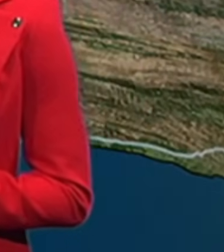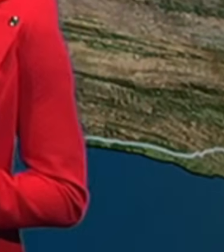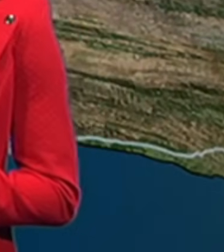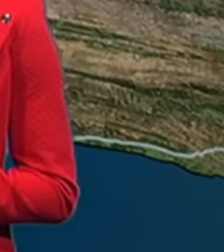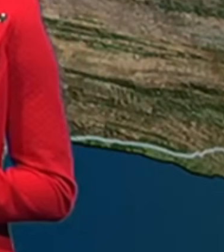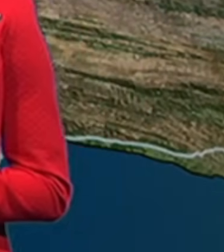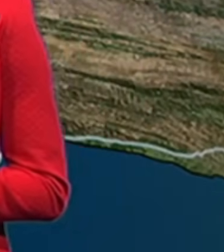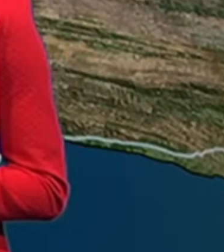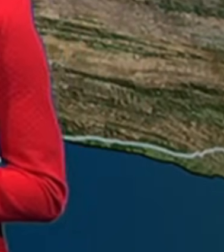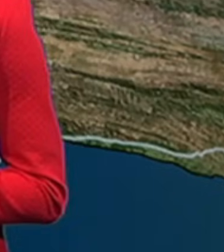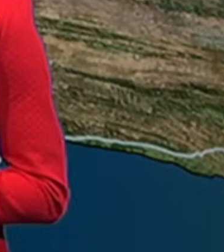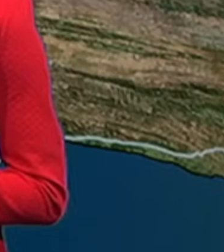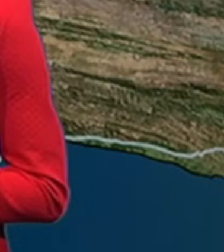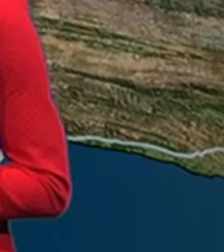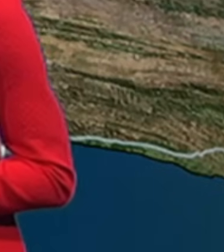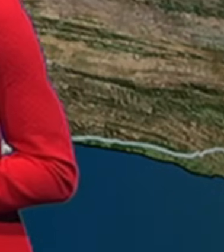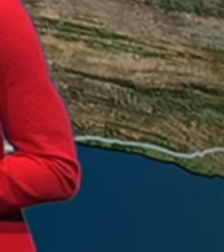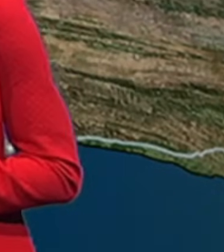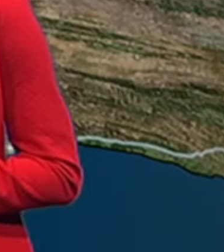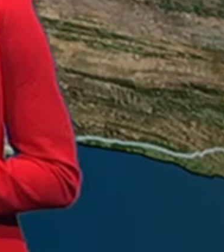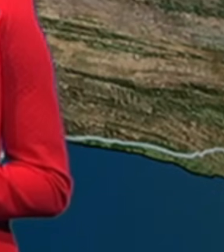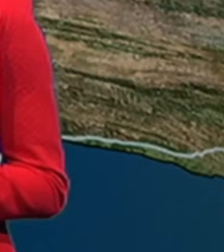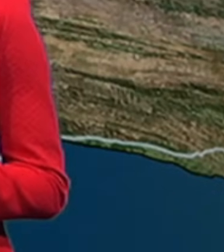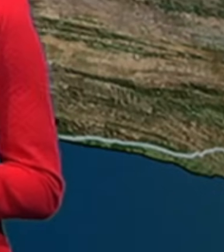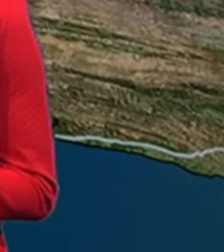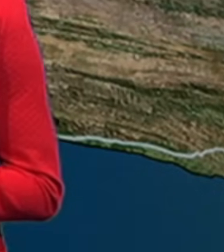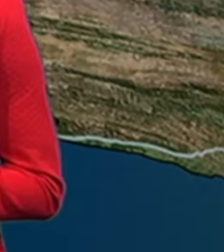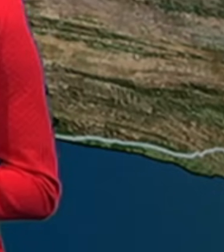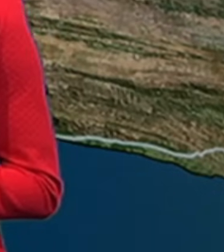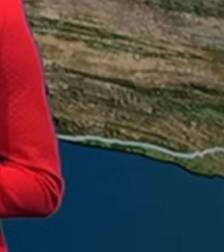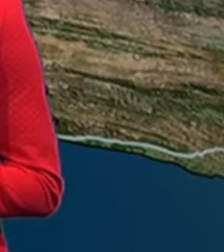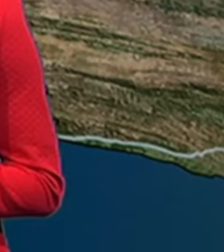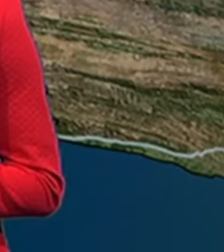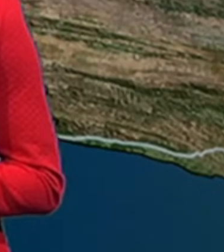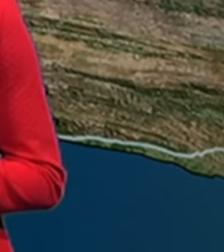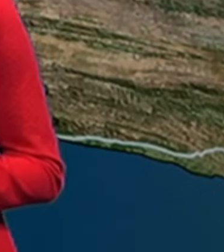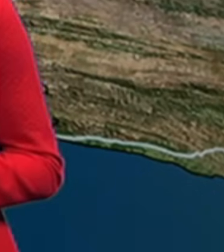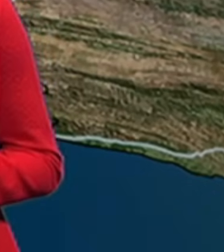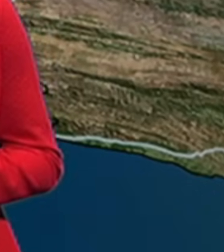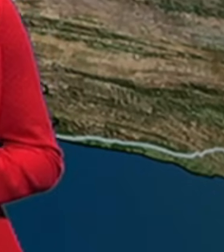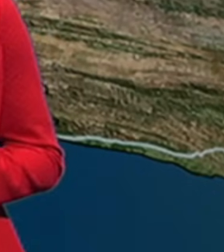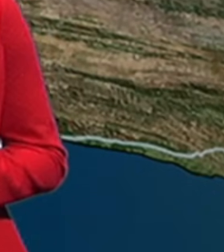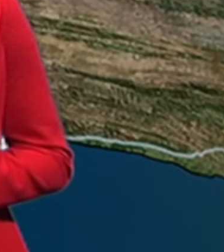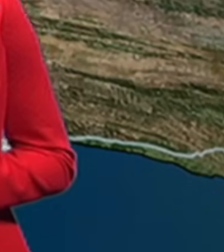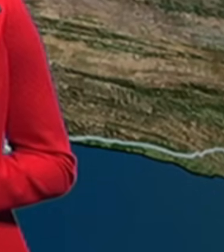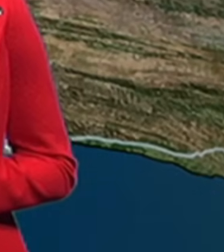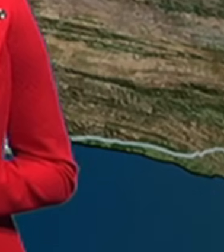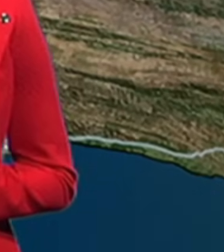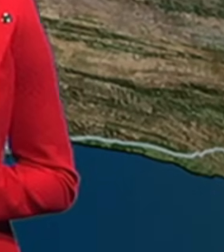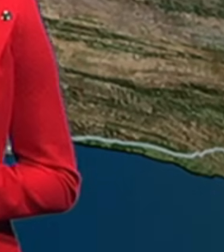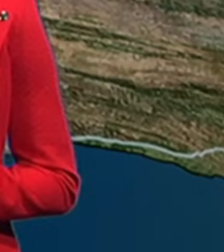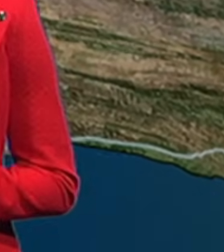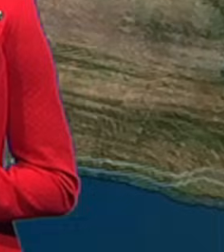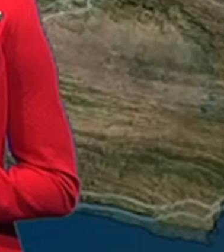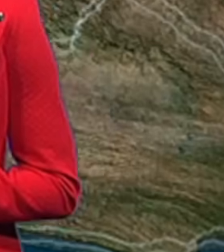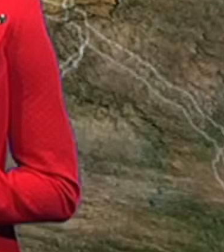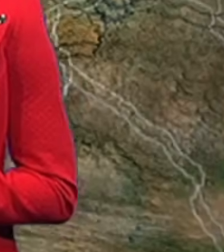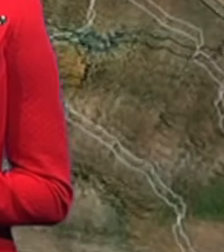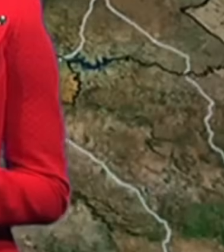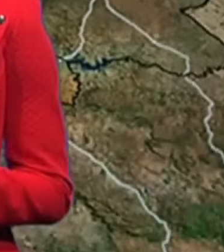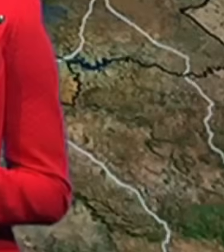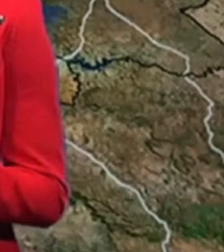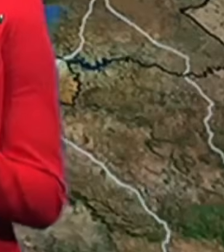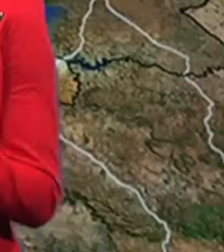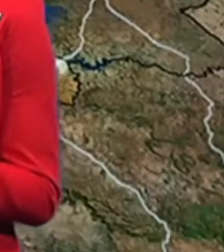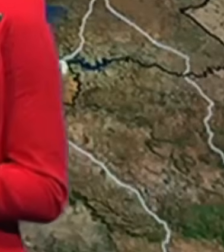di le 18 go a go di le 32 Worcester ka digata di le 18 go a go di le 33 mme re lebela province